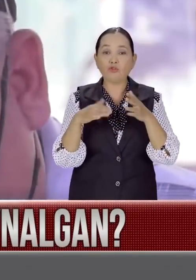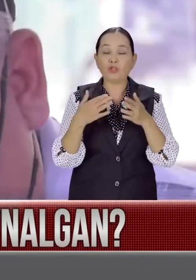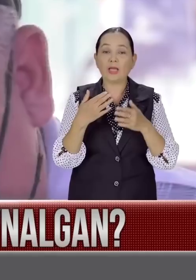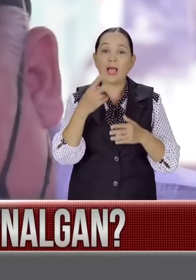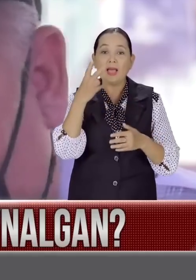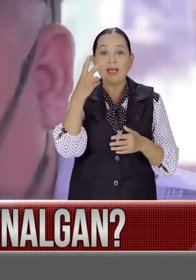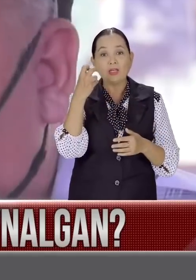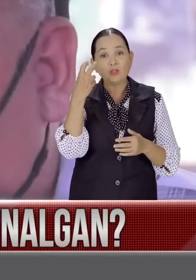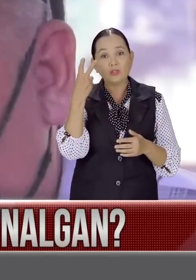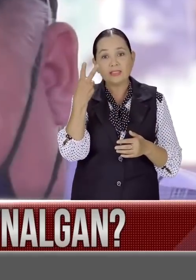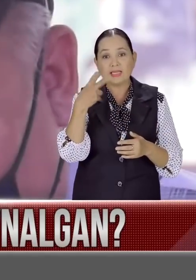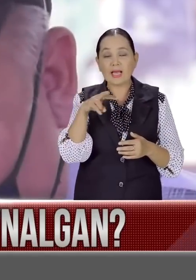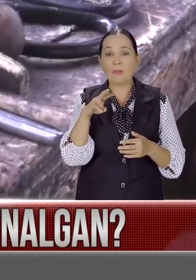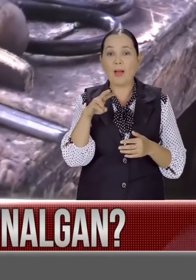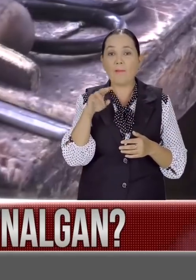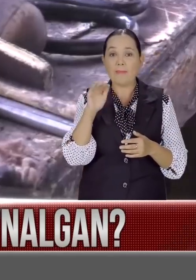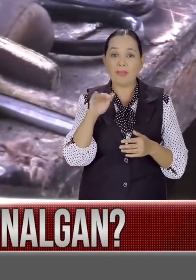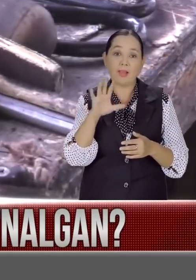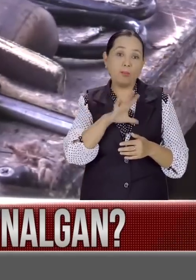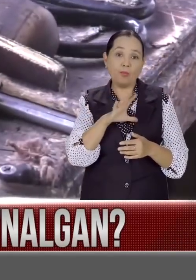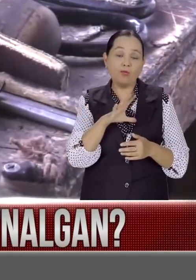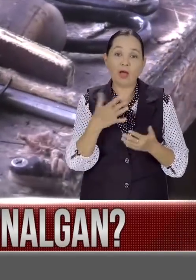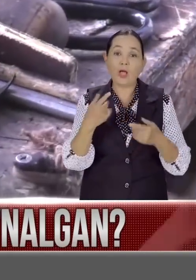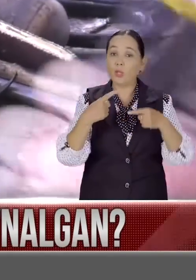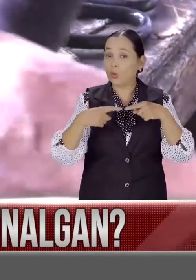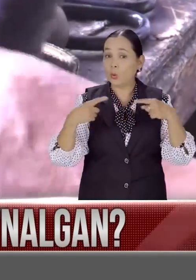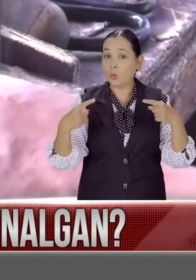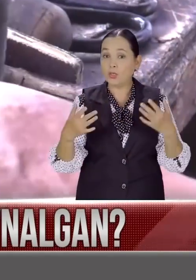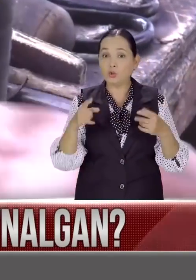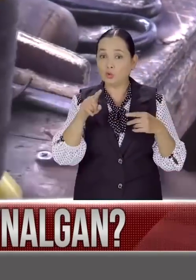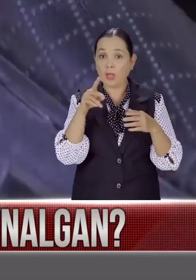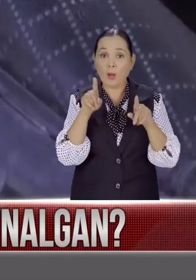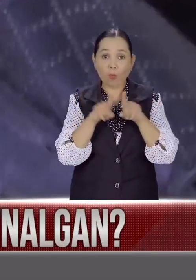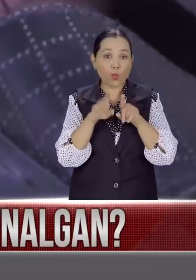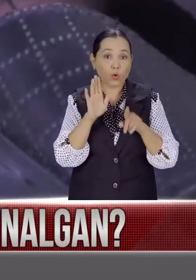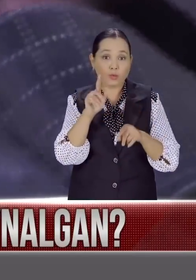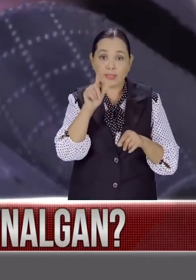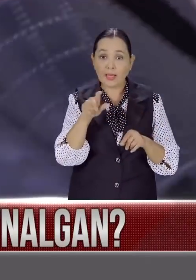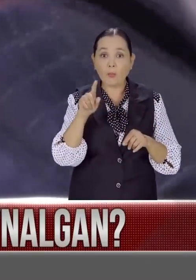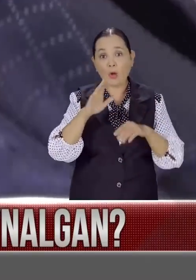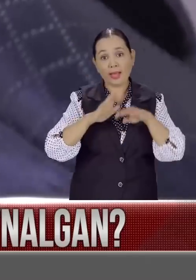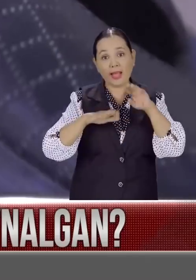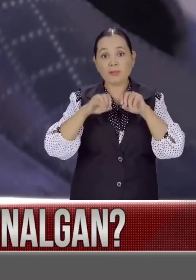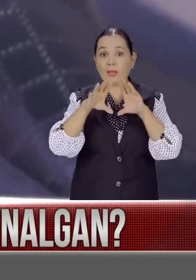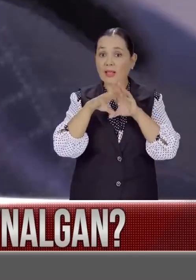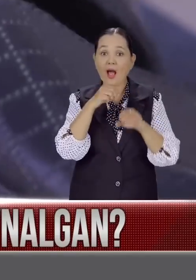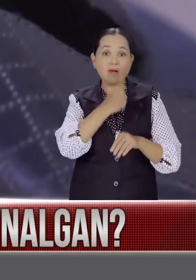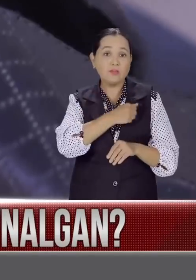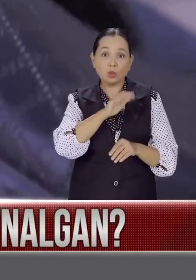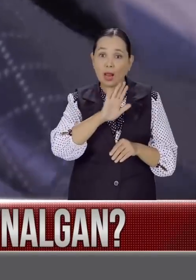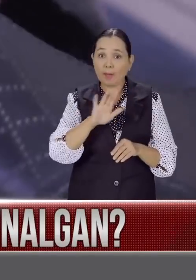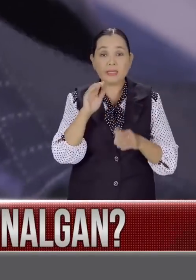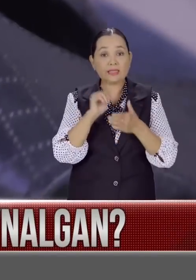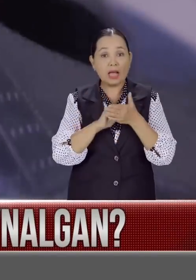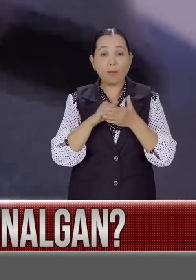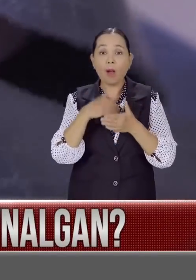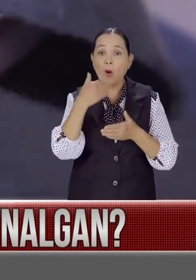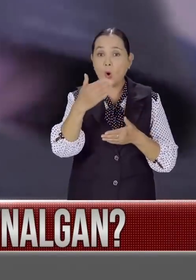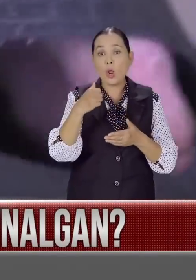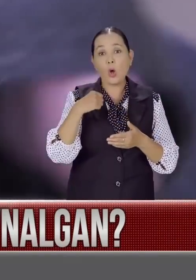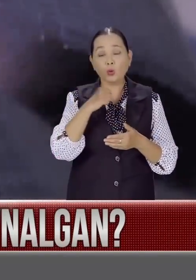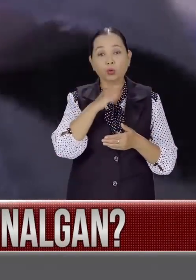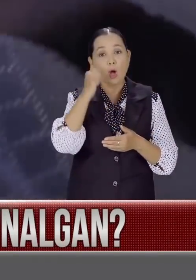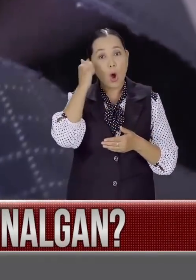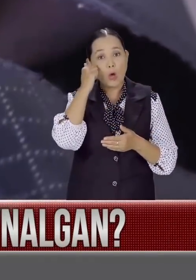oyga 220 mingdan o'tkazilaman. Daromadning miqdori turlicha, shunday bo'lsa-da Muhammadjon aka bu kasbni tanlaganidan afsuslanmaydi, sababi uning